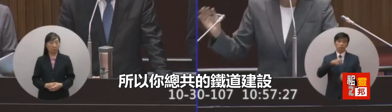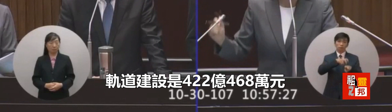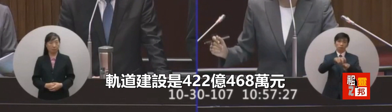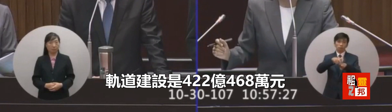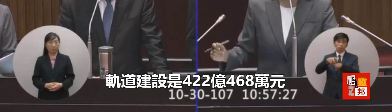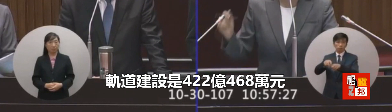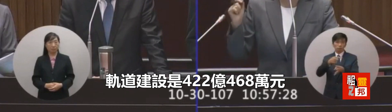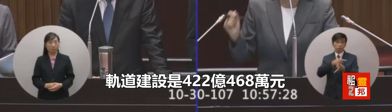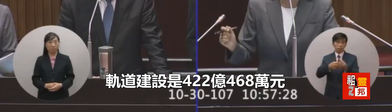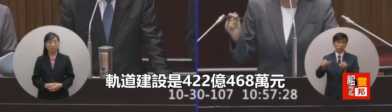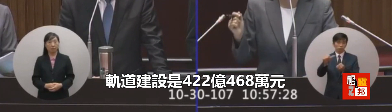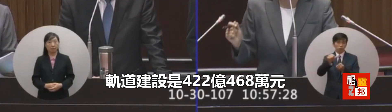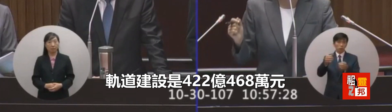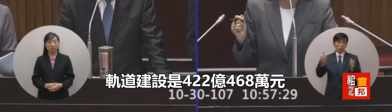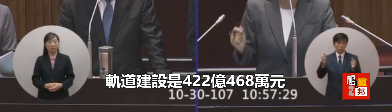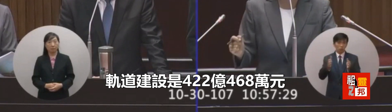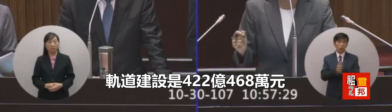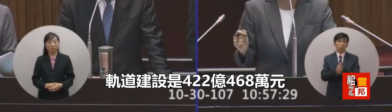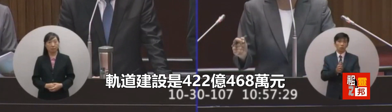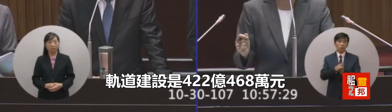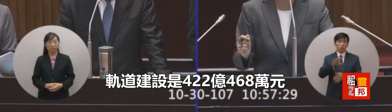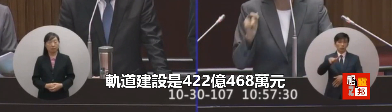设、轨道建设是